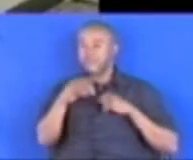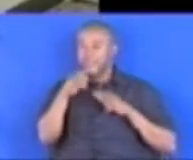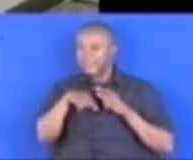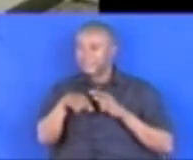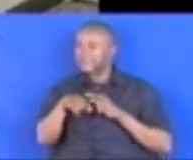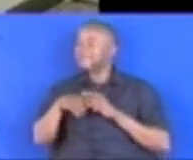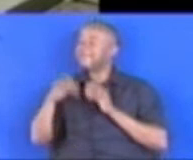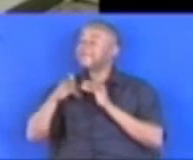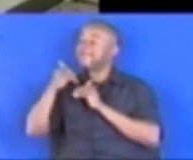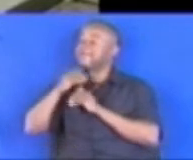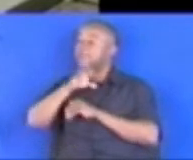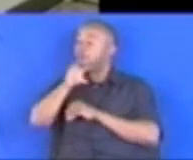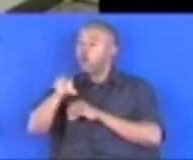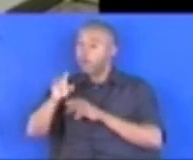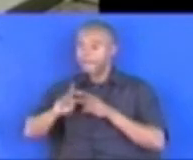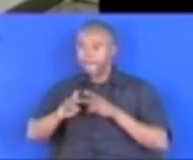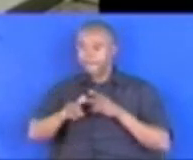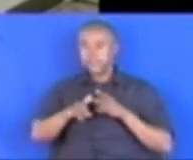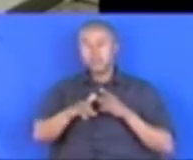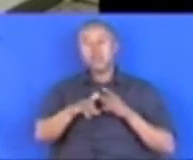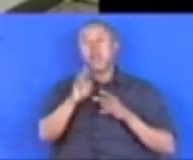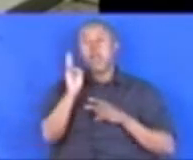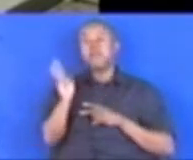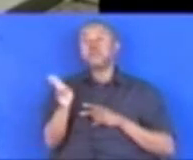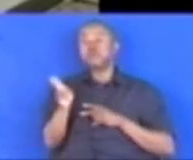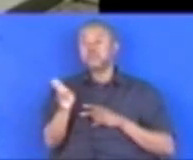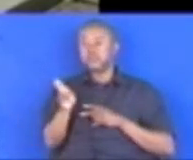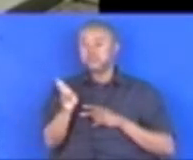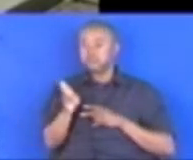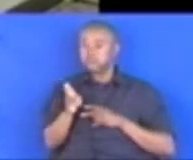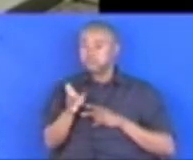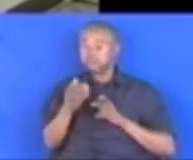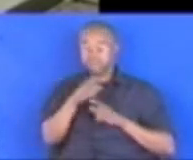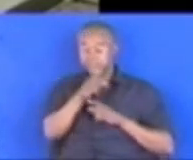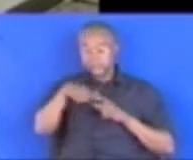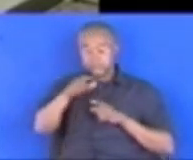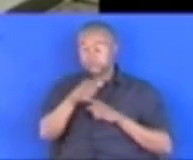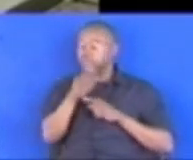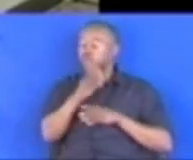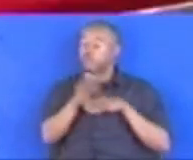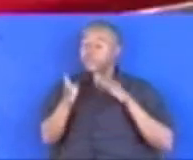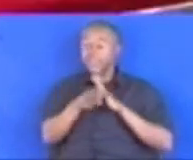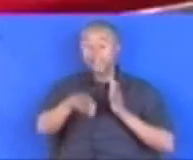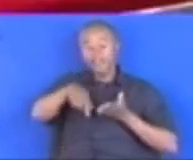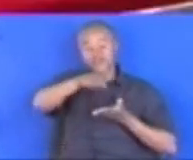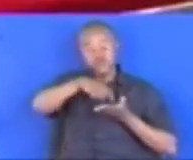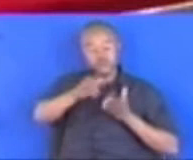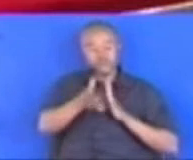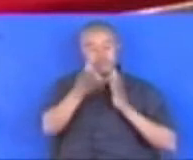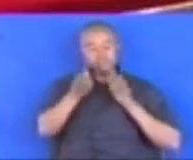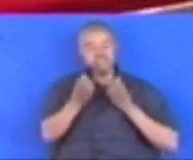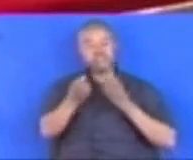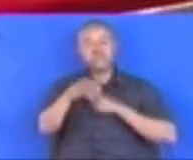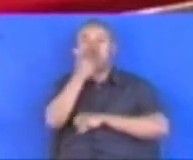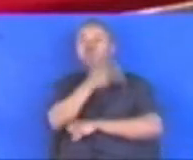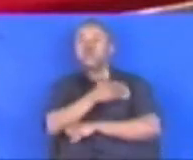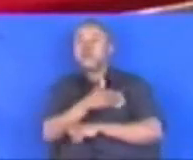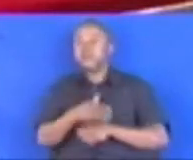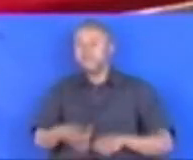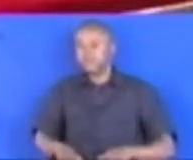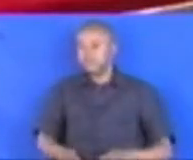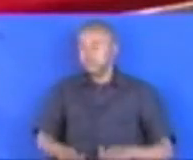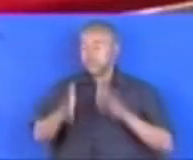katika ngazi ya mkoa na katika ngazi ya halmashauri kwa jinsi ambavyo tumejenga vile vituo na vimeanza kutoa huduma. Mheshimiwa